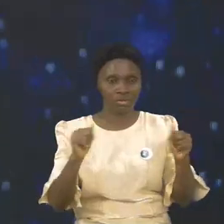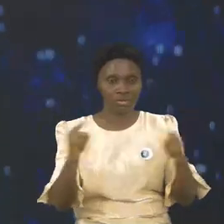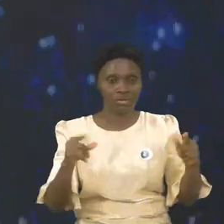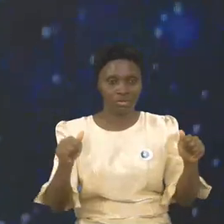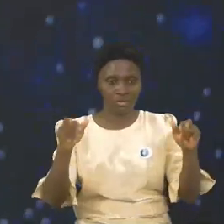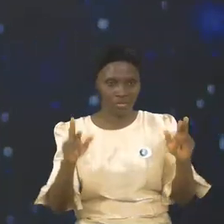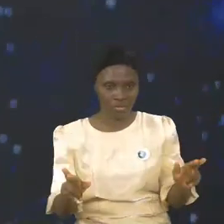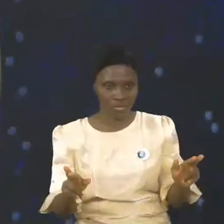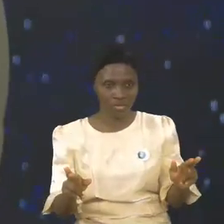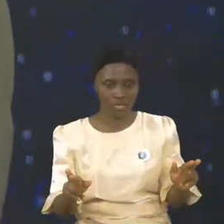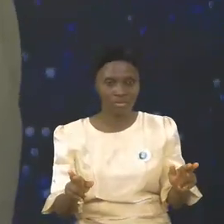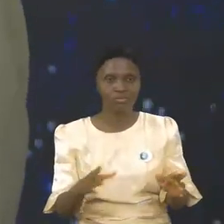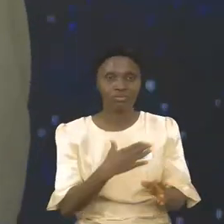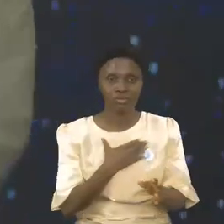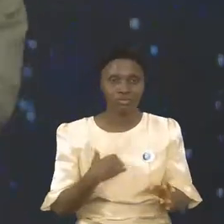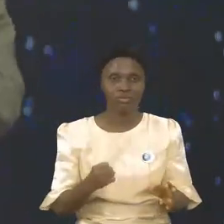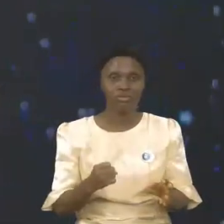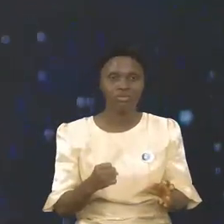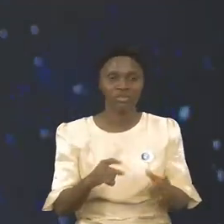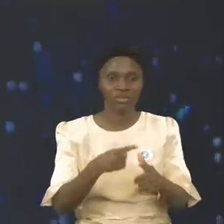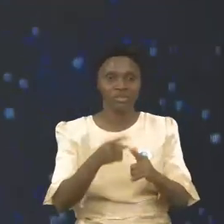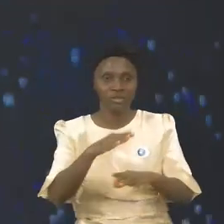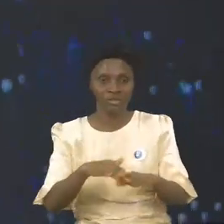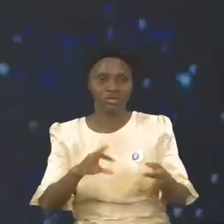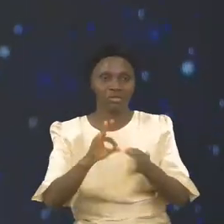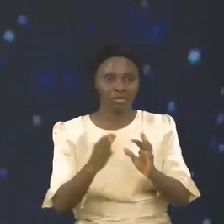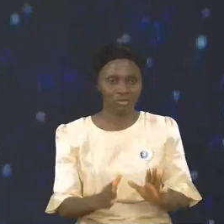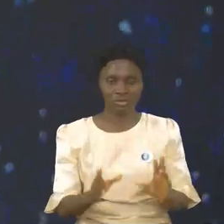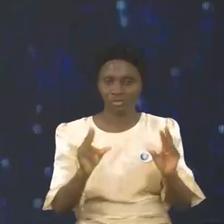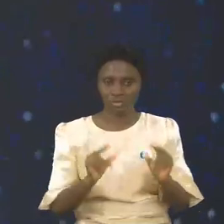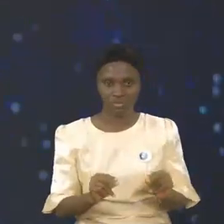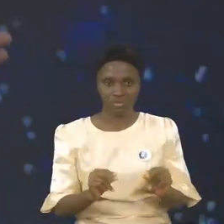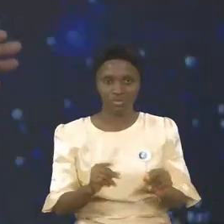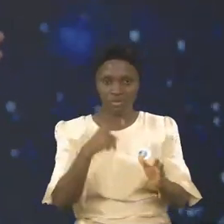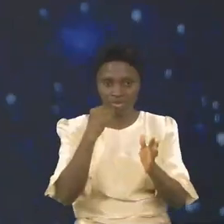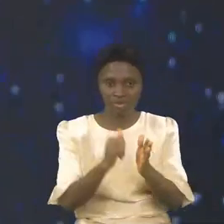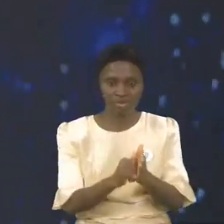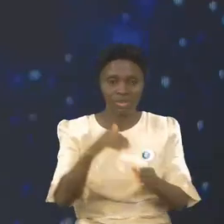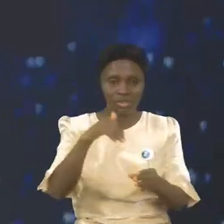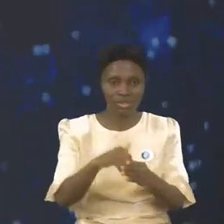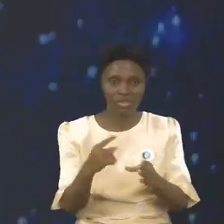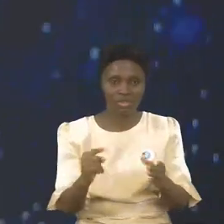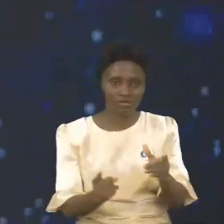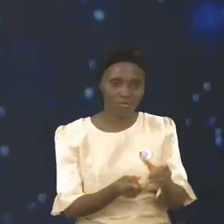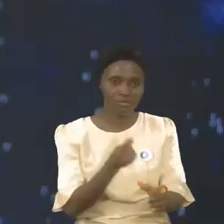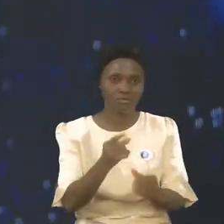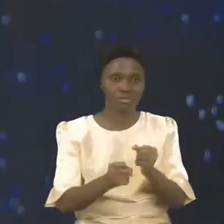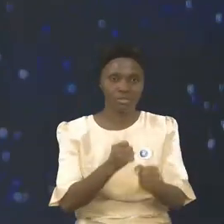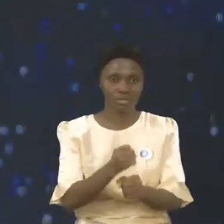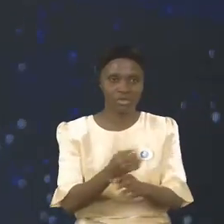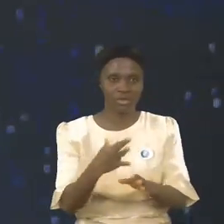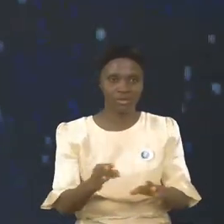l'interpréter au lieu que cela passe par qui soit appelé comme un interprète